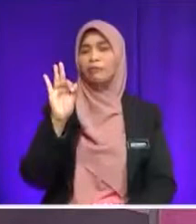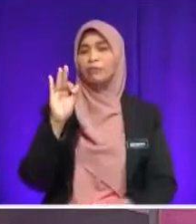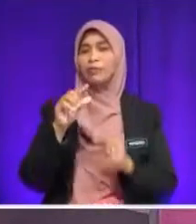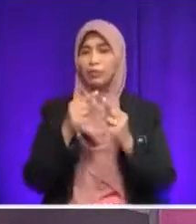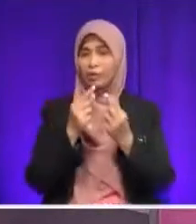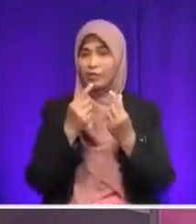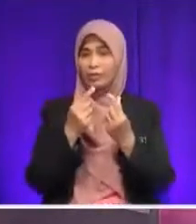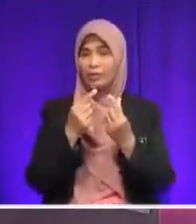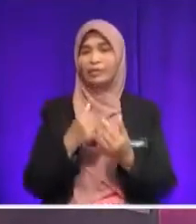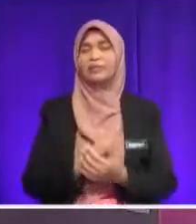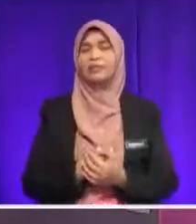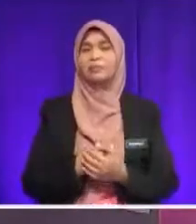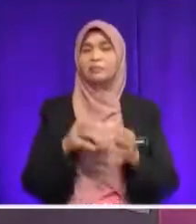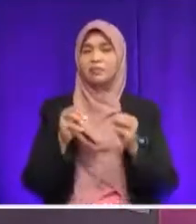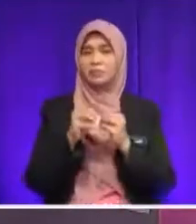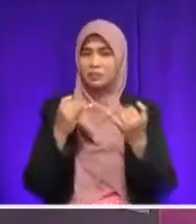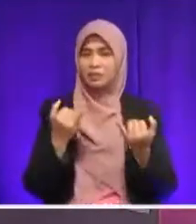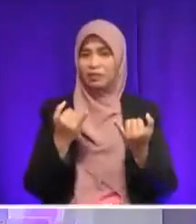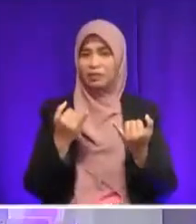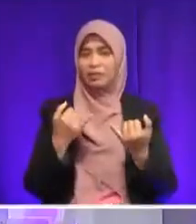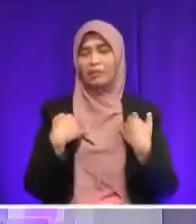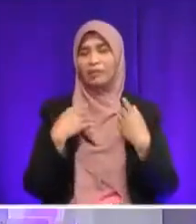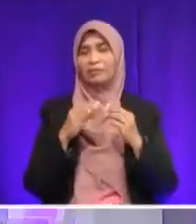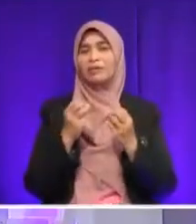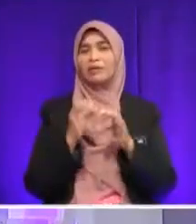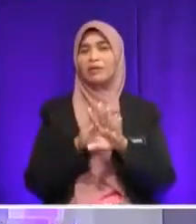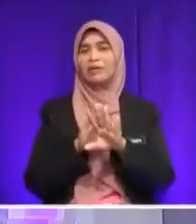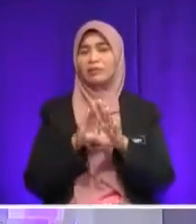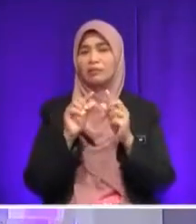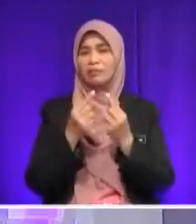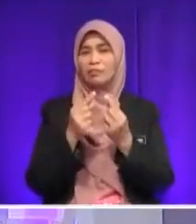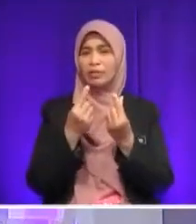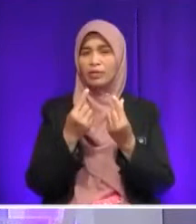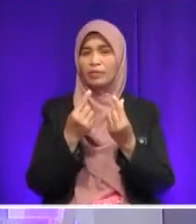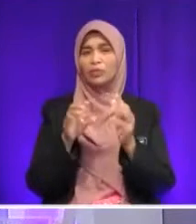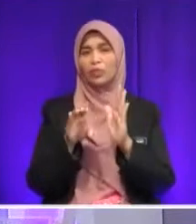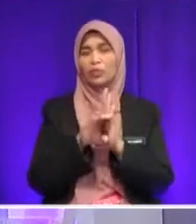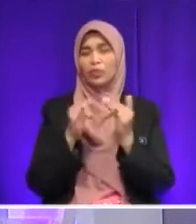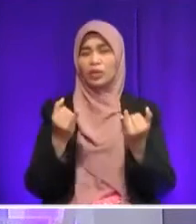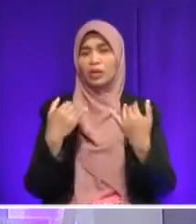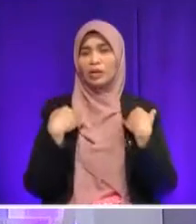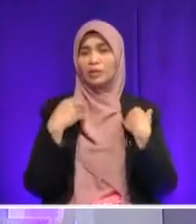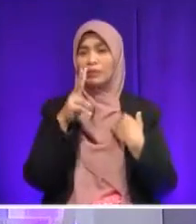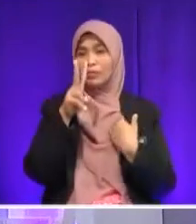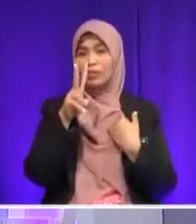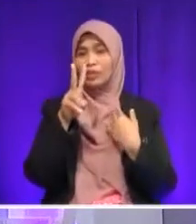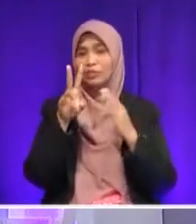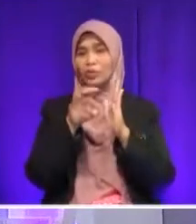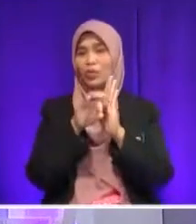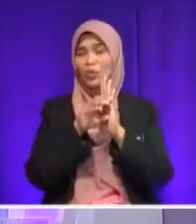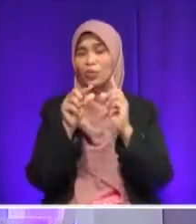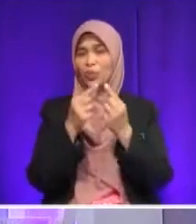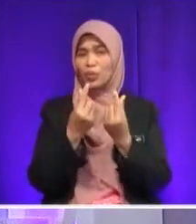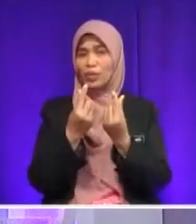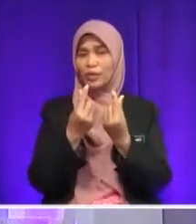seperti mineral kura hadapanku Canyon ada duit ada dua edisi ada yang aku yang